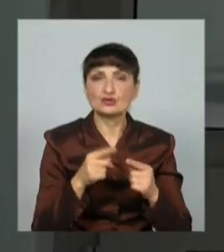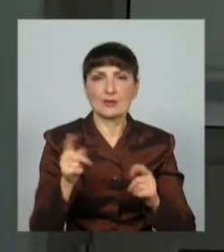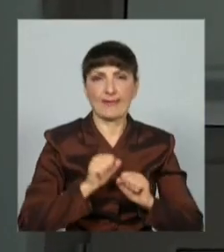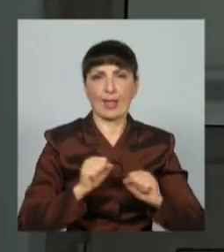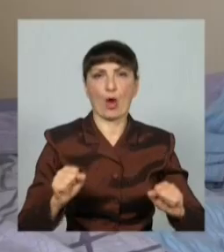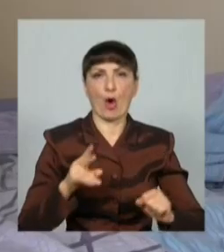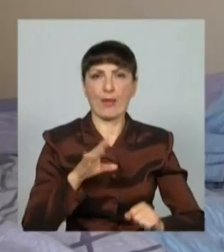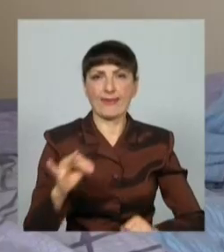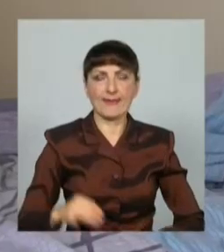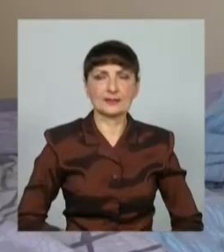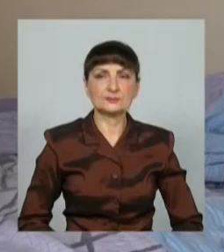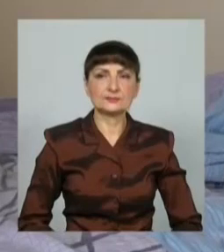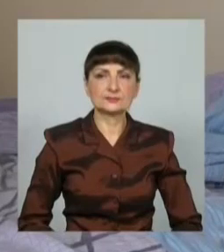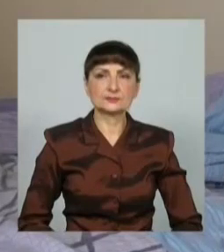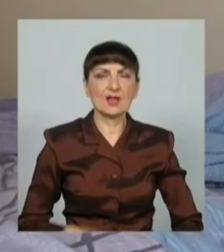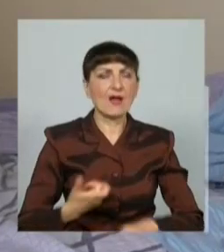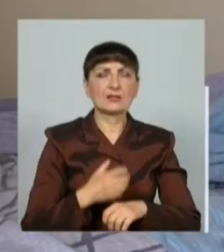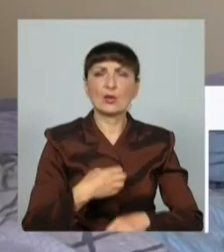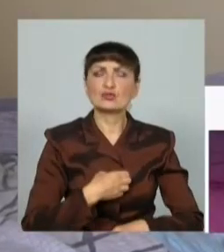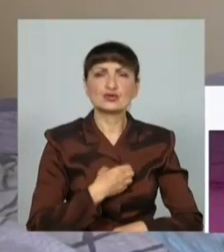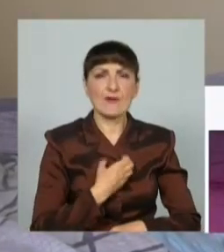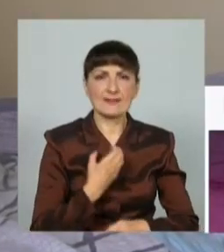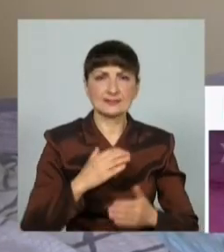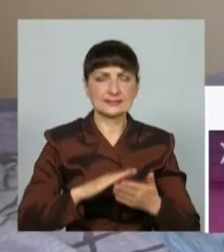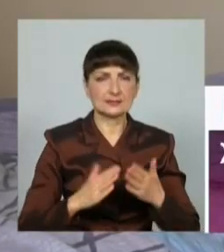герои. Это ужасно, это страшно.